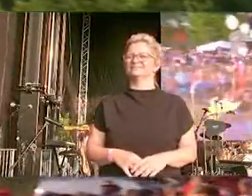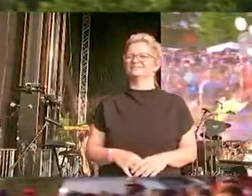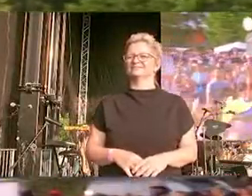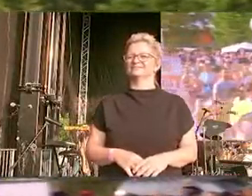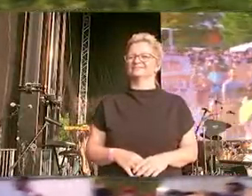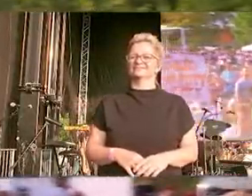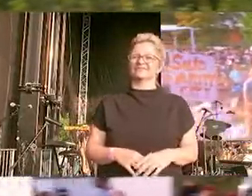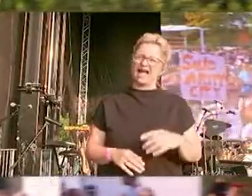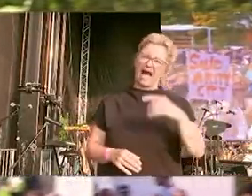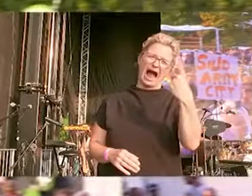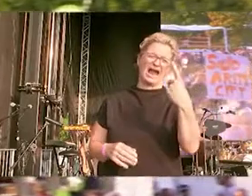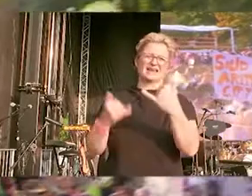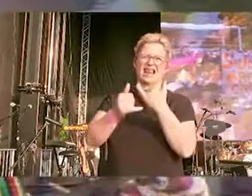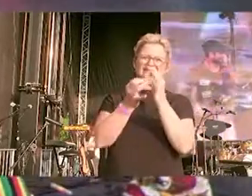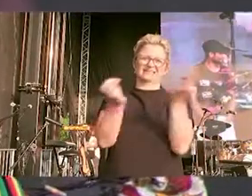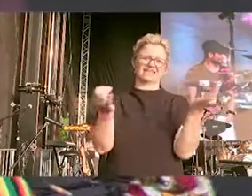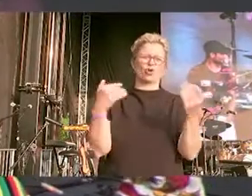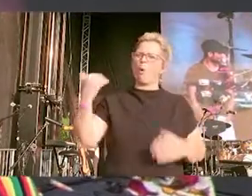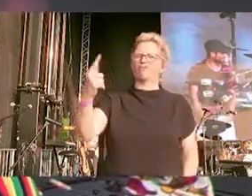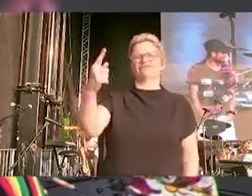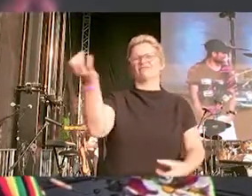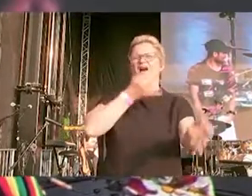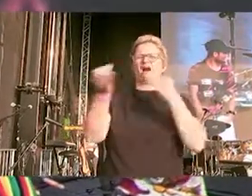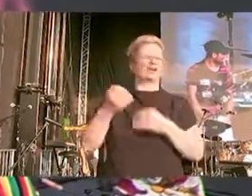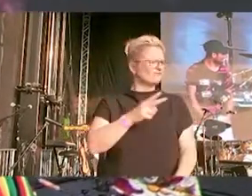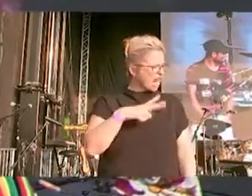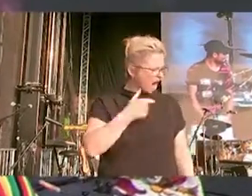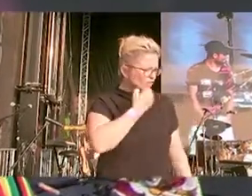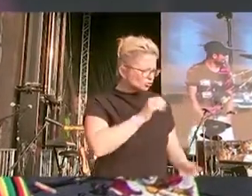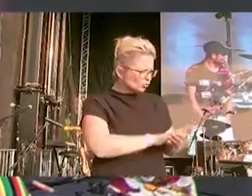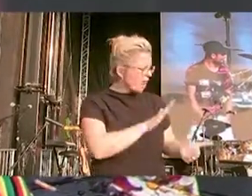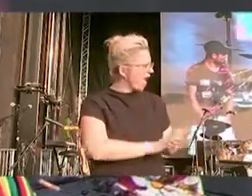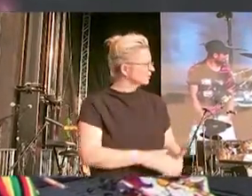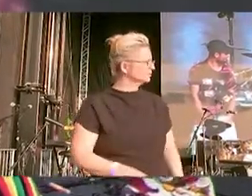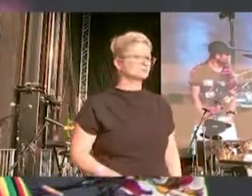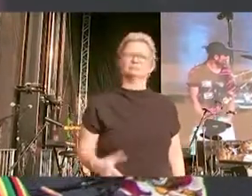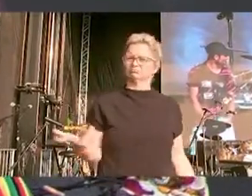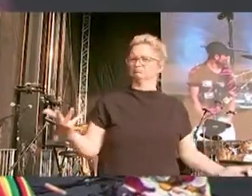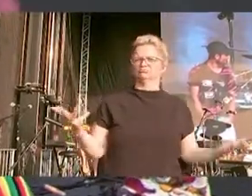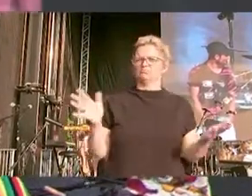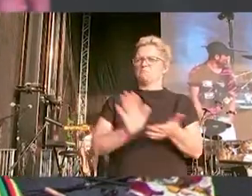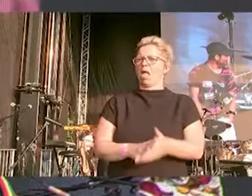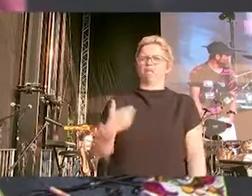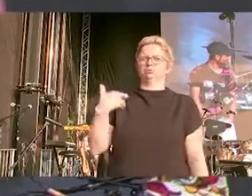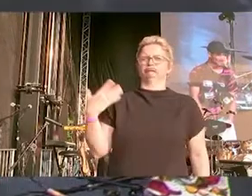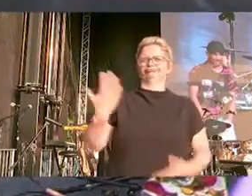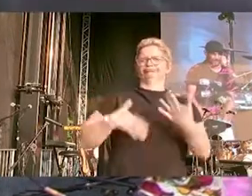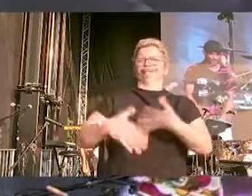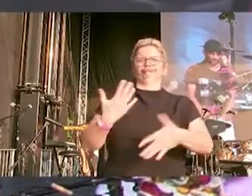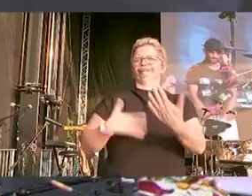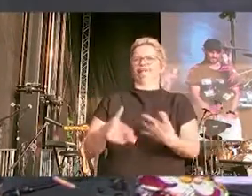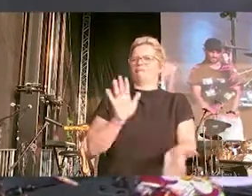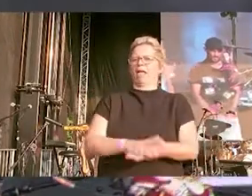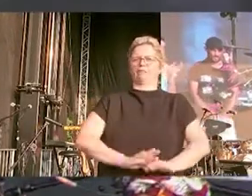Und nur ein letzter Satz für die Leute, die uns immer fragen, und wie lange willst du hier bleiben? Es quält uns hier. Wir bleiben hier lange. So